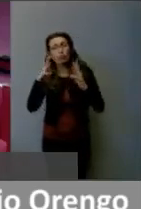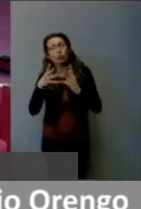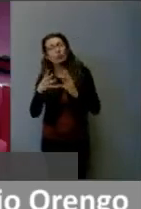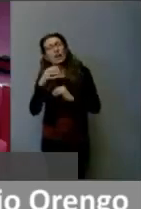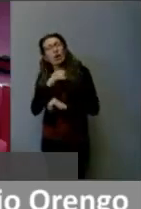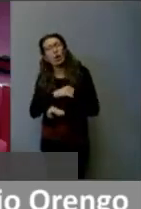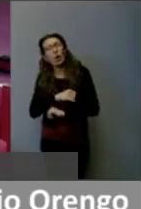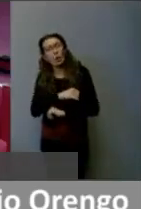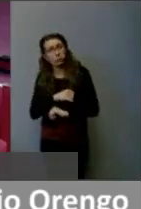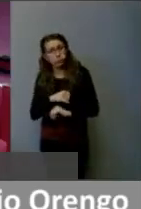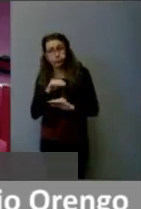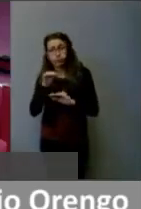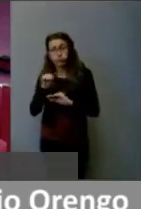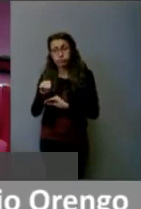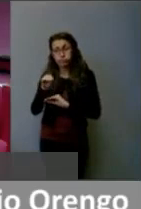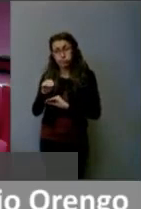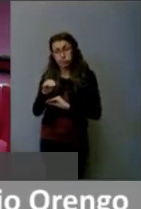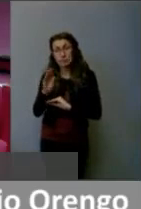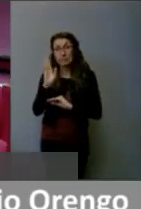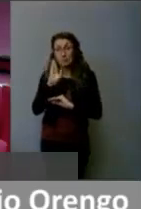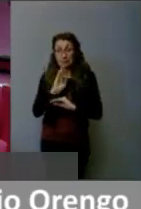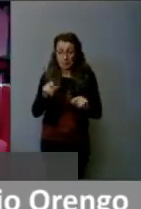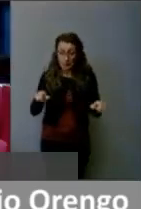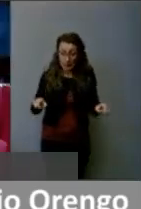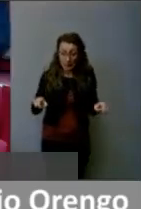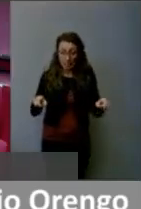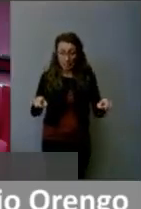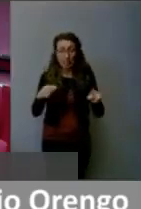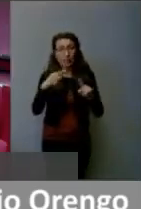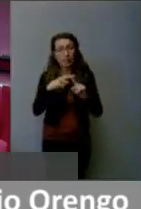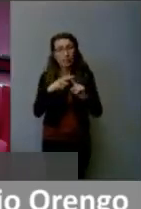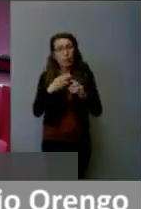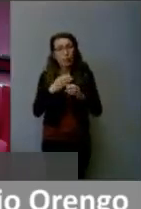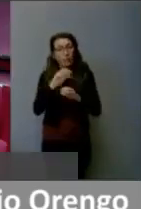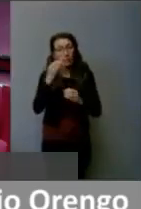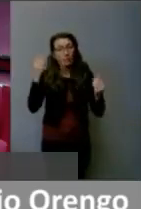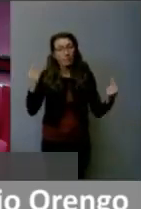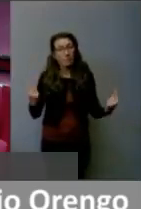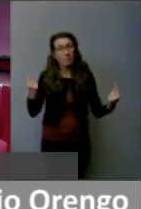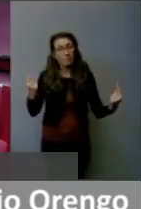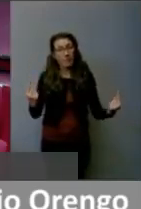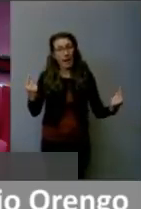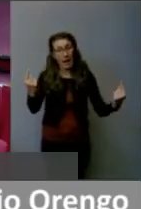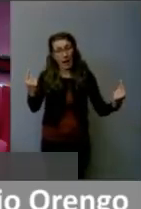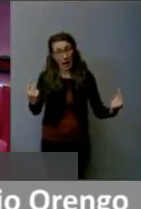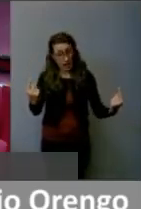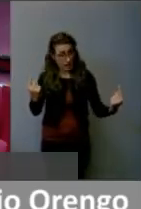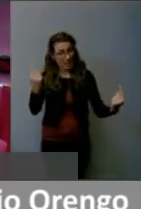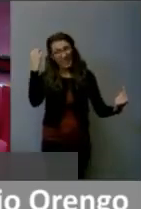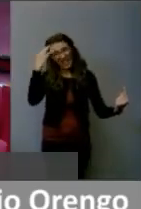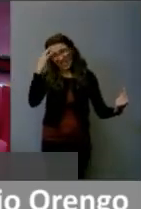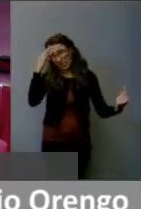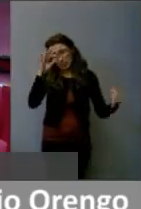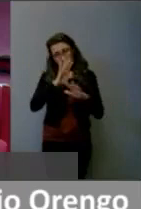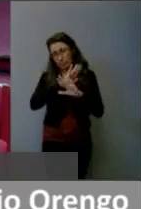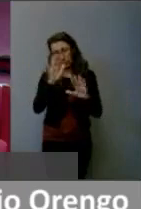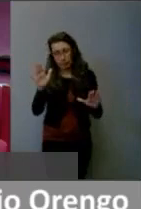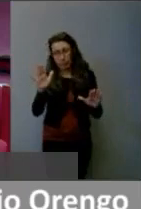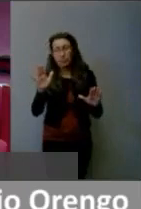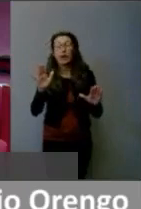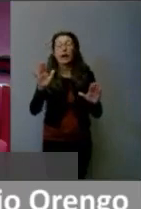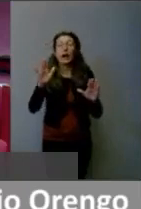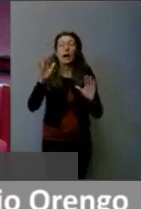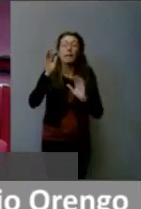che tutti i tognolini e i pali di Genova vengano dipinti con strisce bianche e nere. In tal modo,